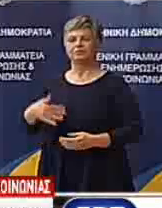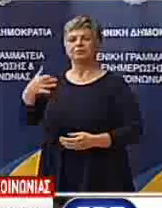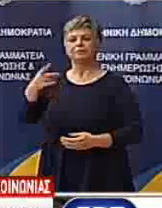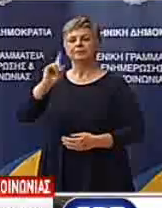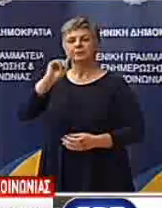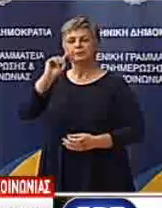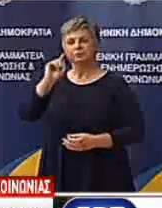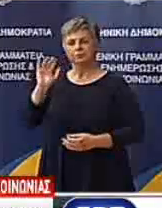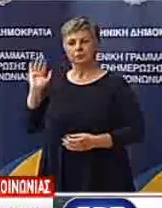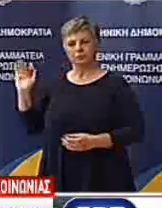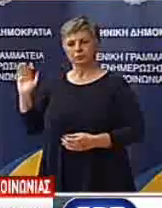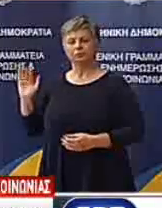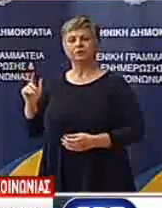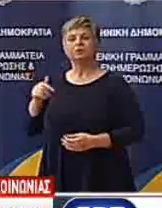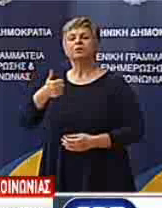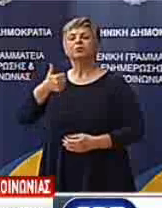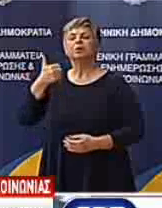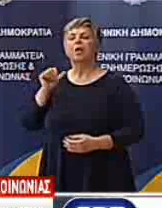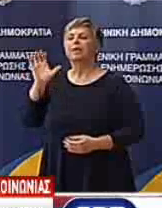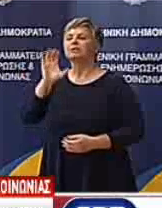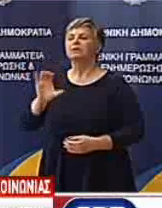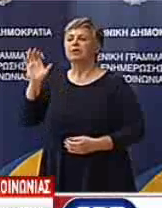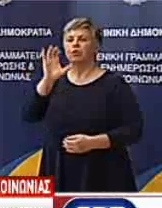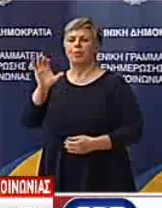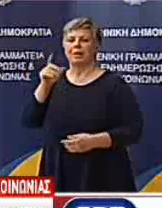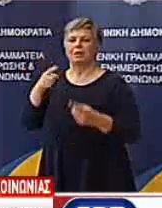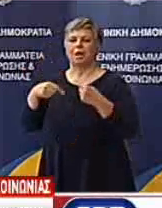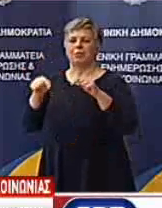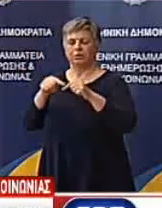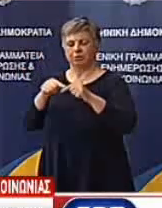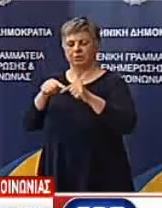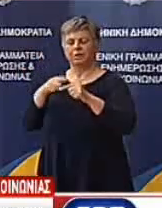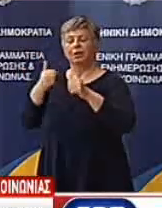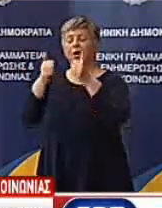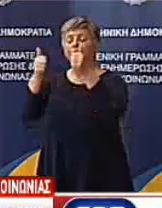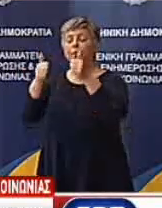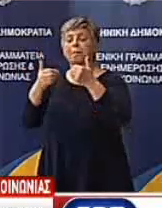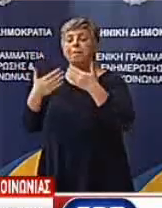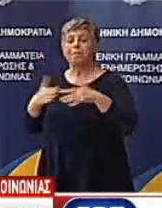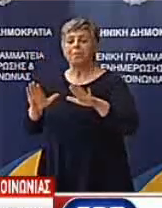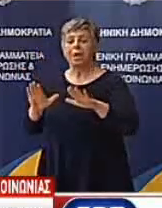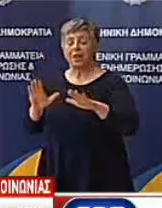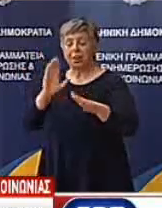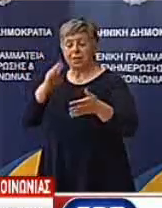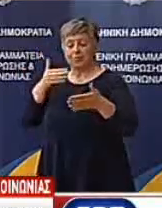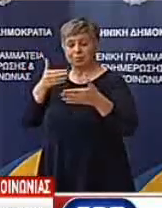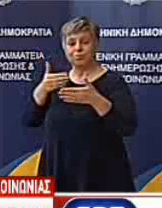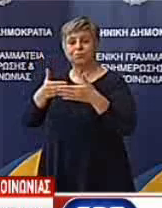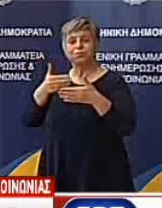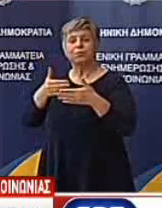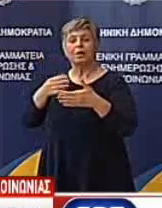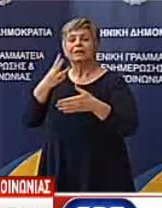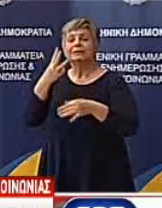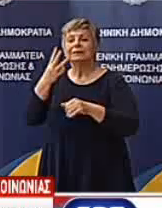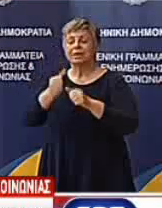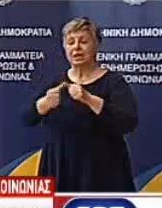εχθές η ΕΕ έβγαλε μια απόφαση ότι σε 3 μήνες, εάν η Ελλάδα δεν